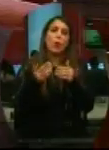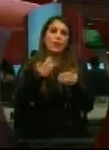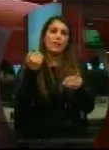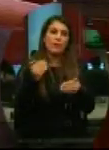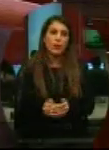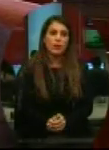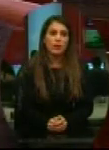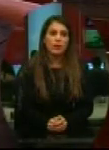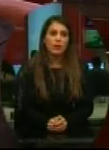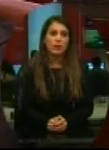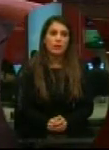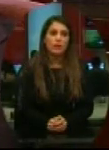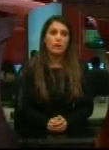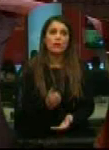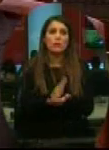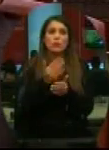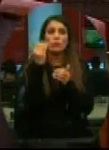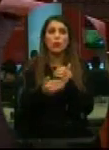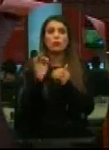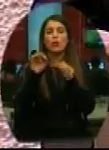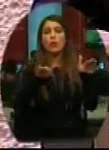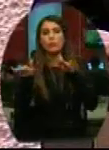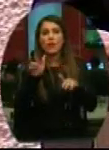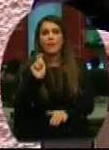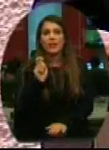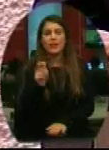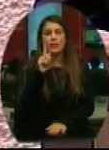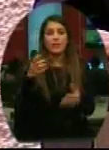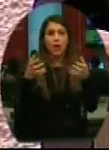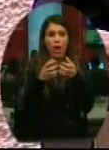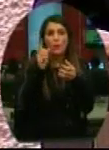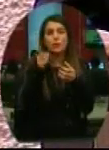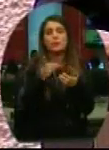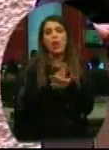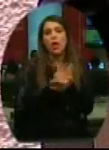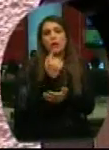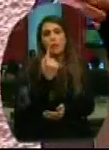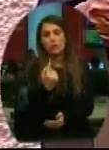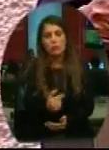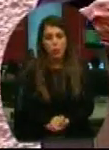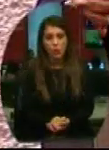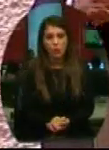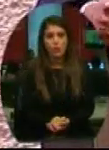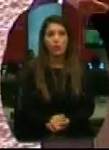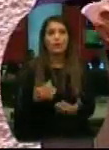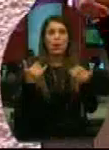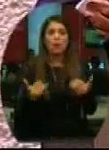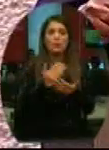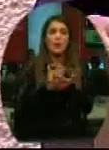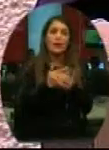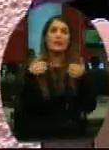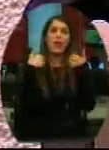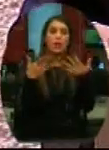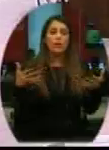לפניכם של הממשלה ושל הכנסת, אבל העם הוא זה שצריך להחליט. ואנחנו עכשיו נחליט לתת לעם את